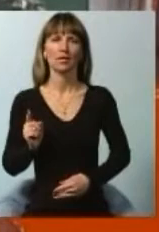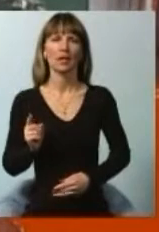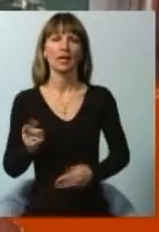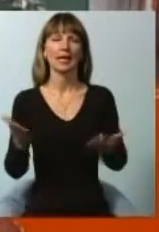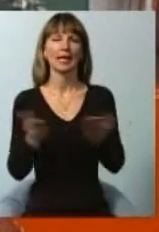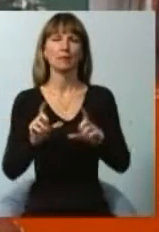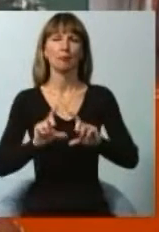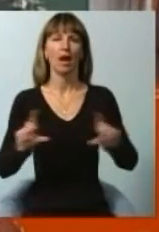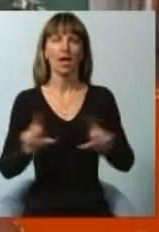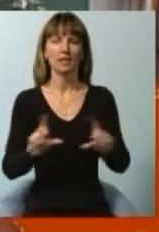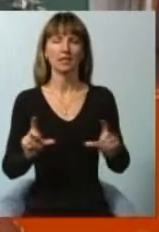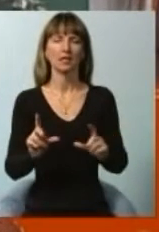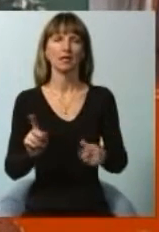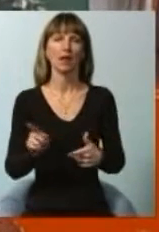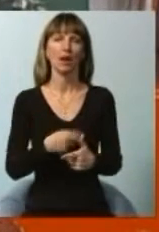якісь магазини або…